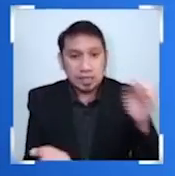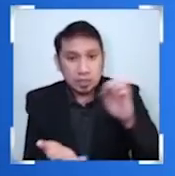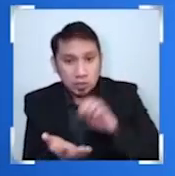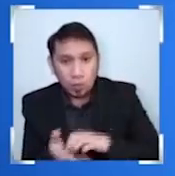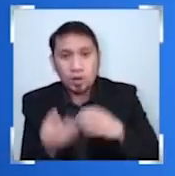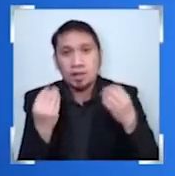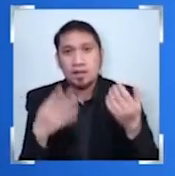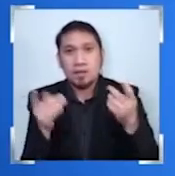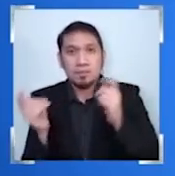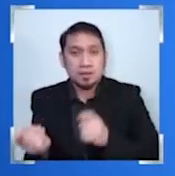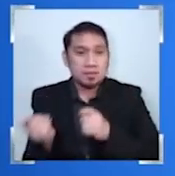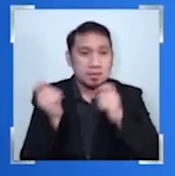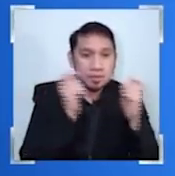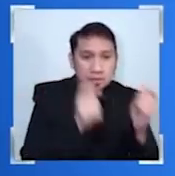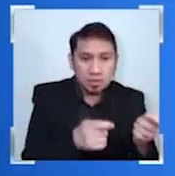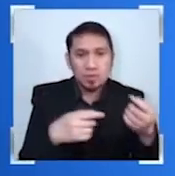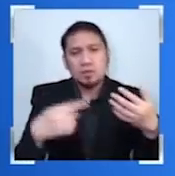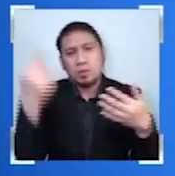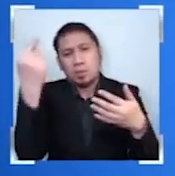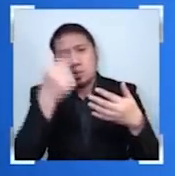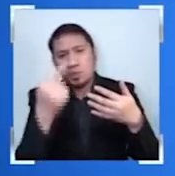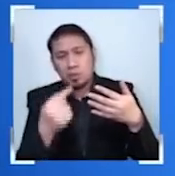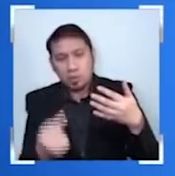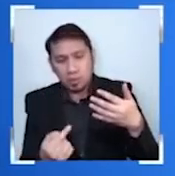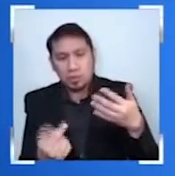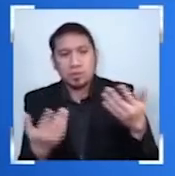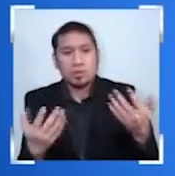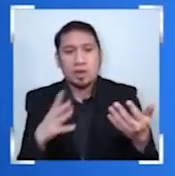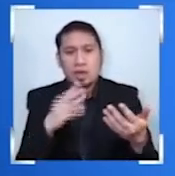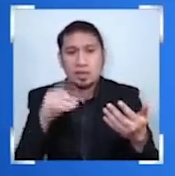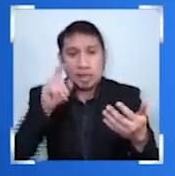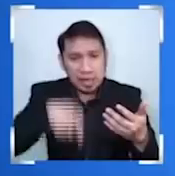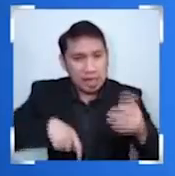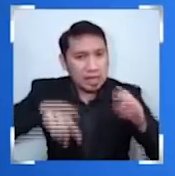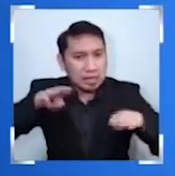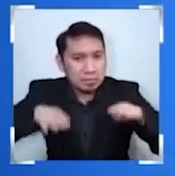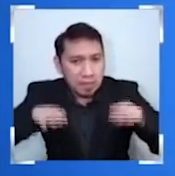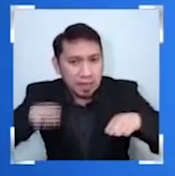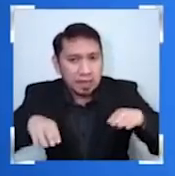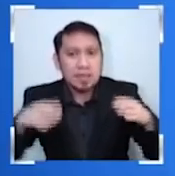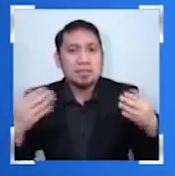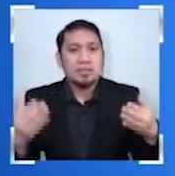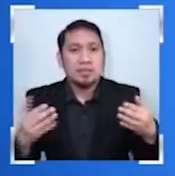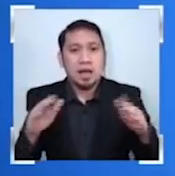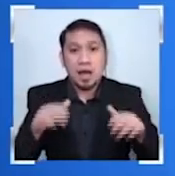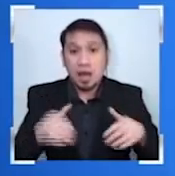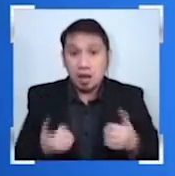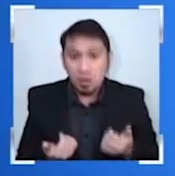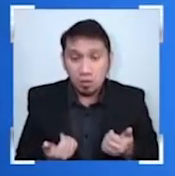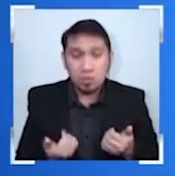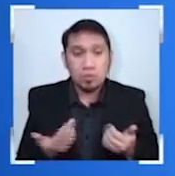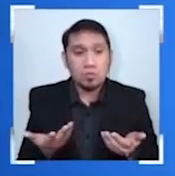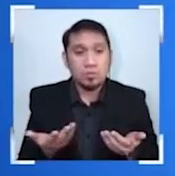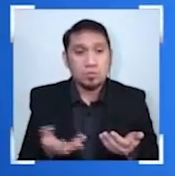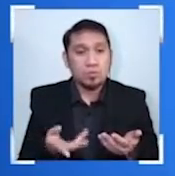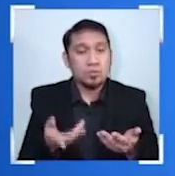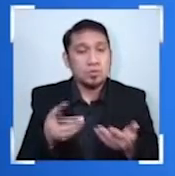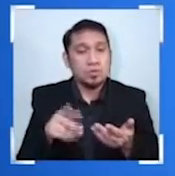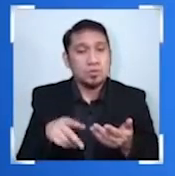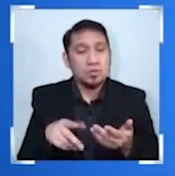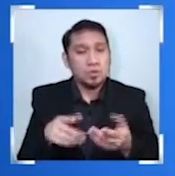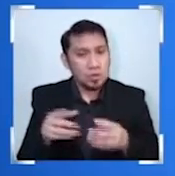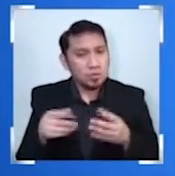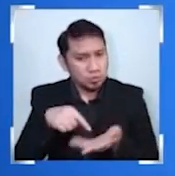hindi nakapagyan. At the same time, babalansin mo yan. Paano mo naman, how do you keep your school personnel, your teachers? Kasi